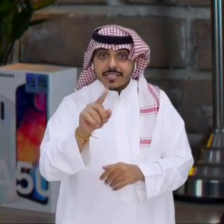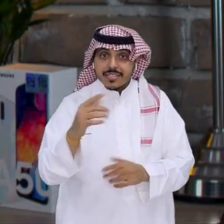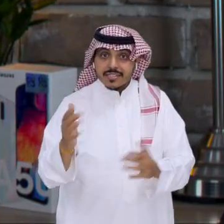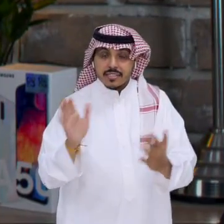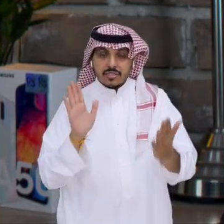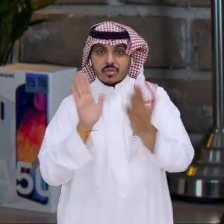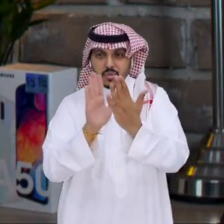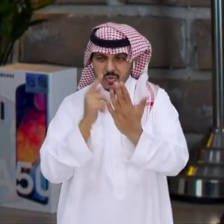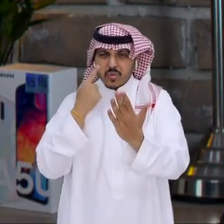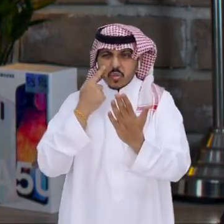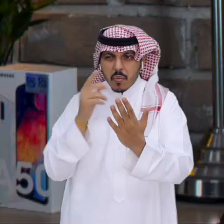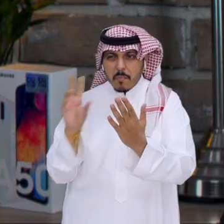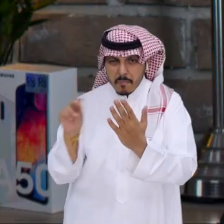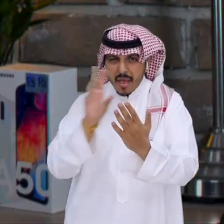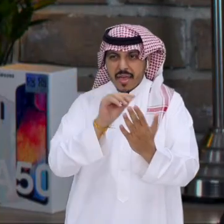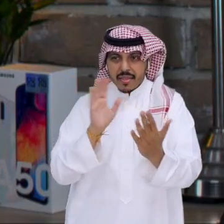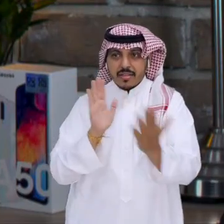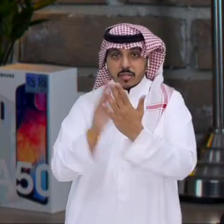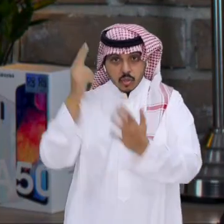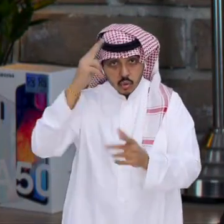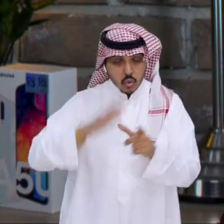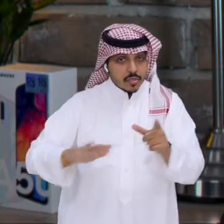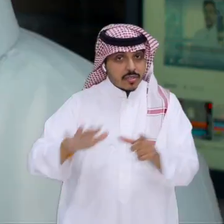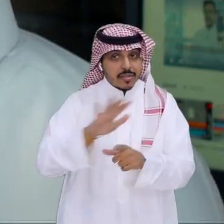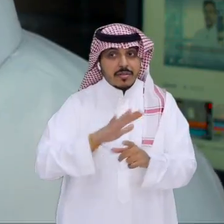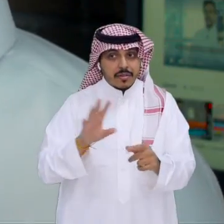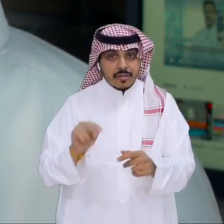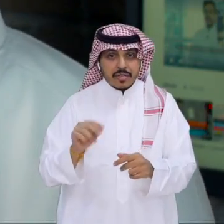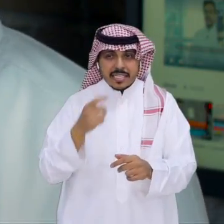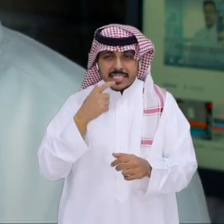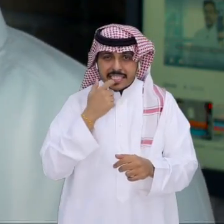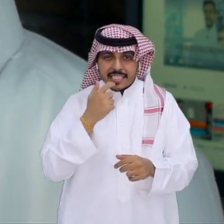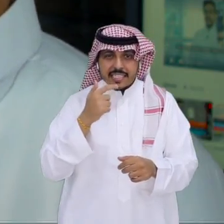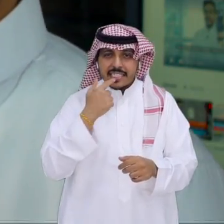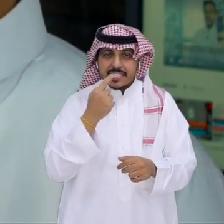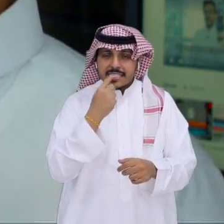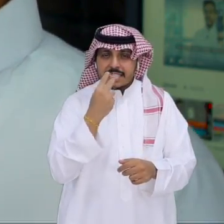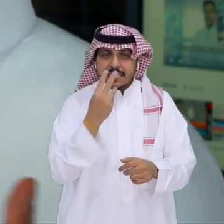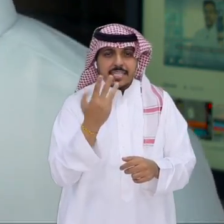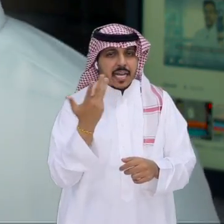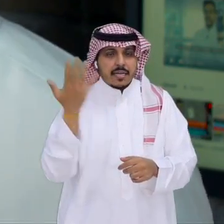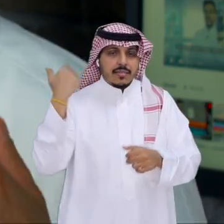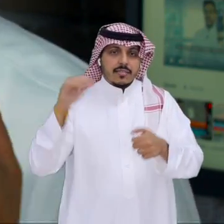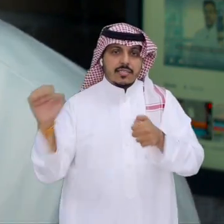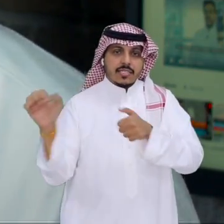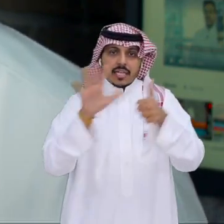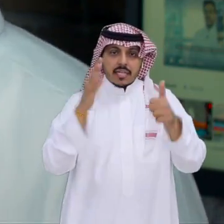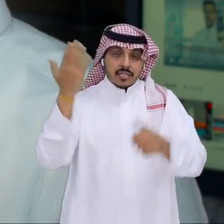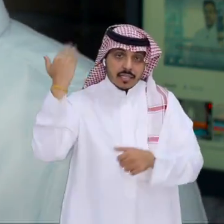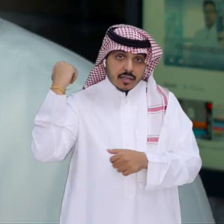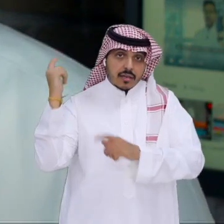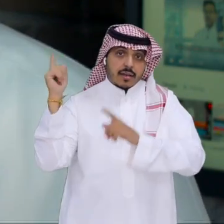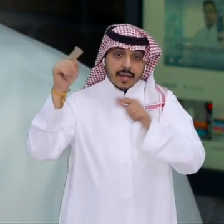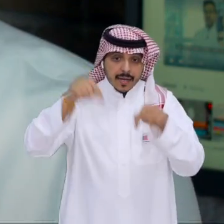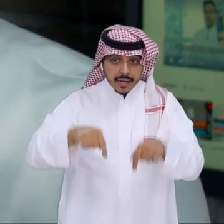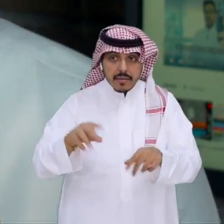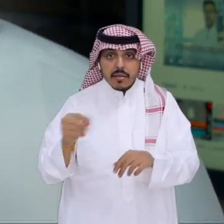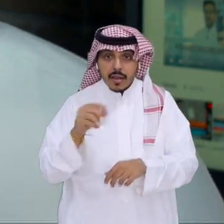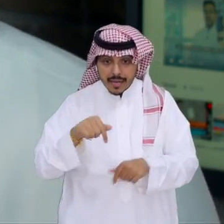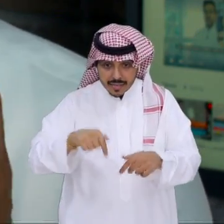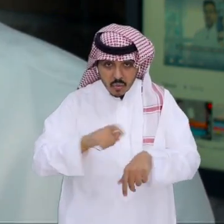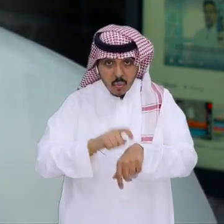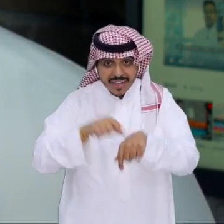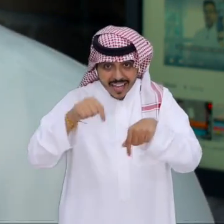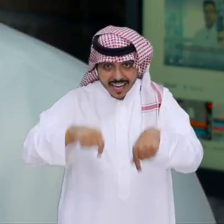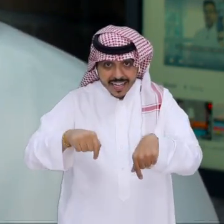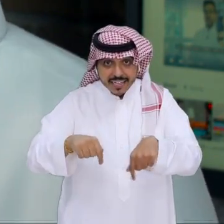اللي واجهناه هنا في المملكة العربية السعودية من تقريبا 6 سنوات، ومستغرب أنه في زمننا هذا وعصرنا هذا